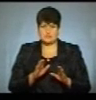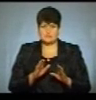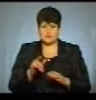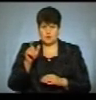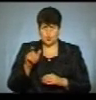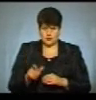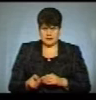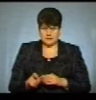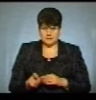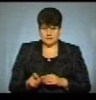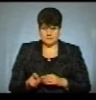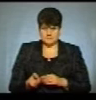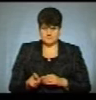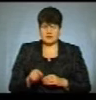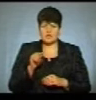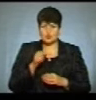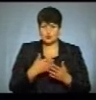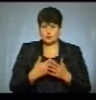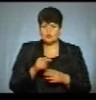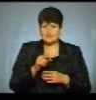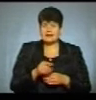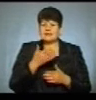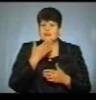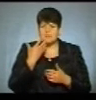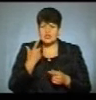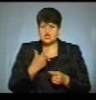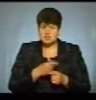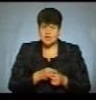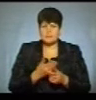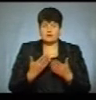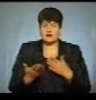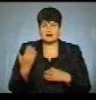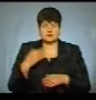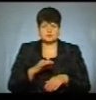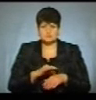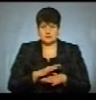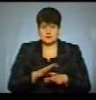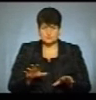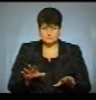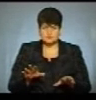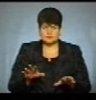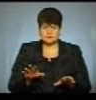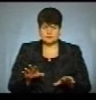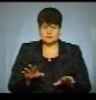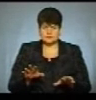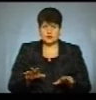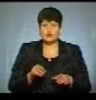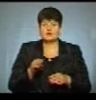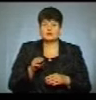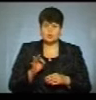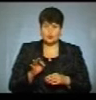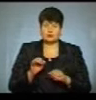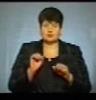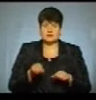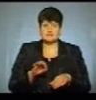неімунна людина, тобто та, яка не має щеплення, чи та, яка не хворіла на дифтерію, то вірогідність